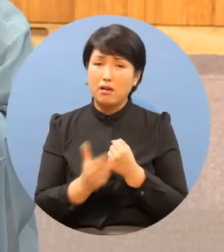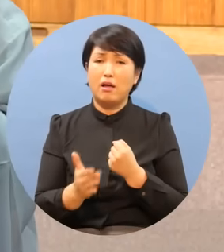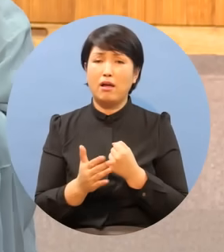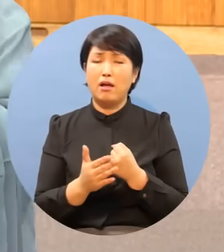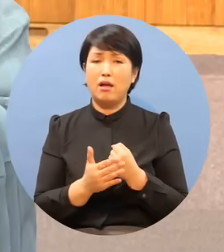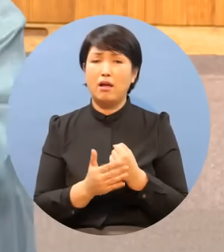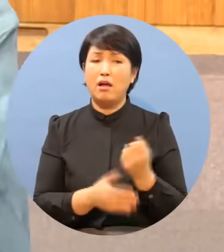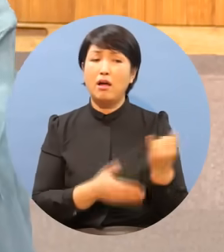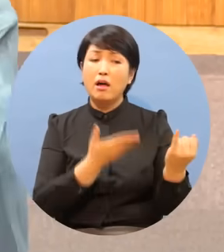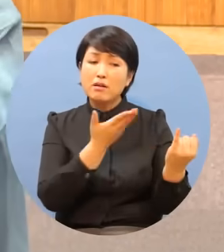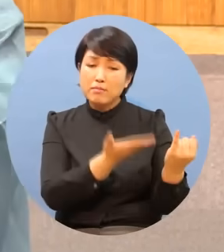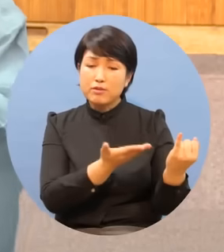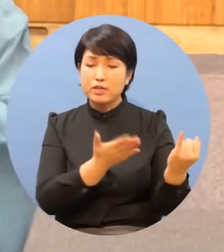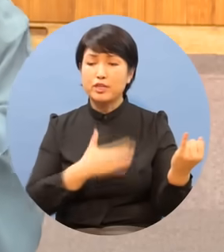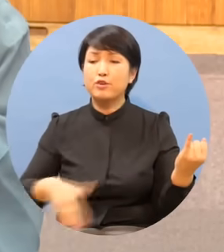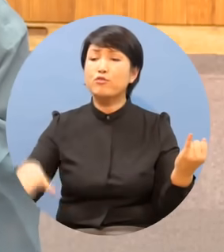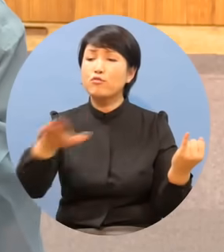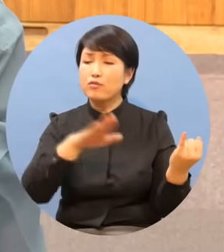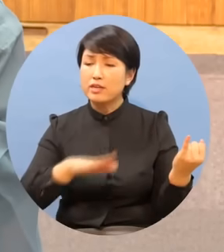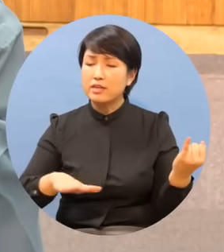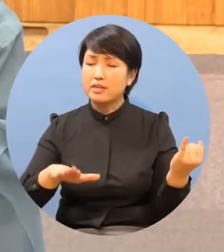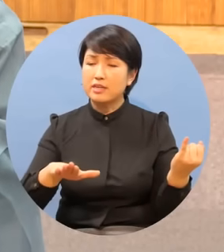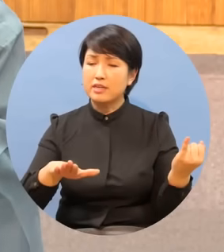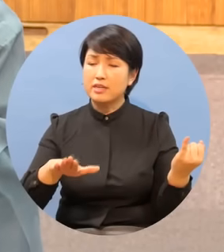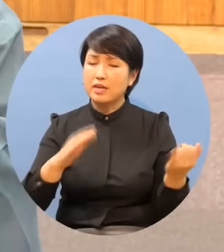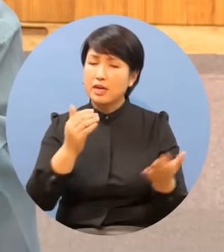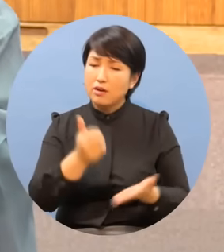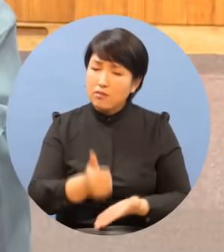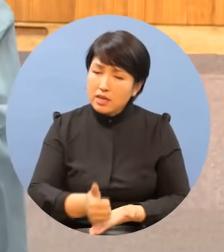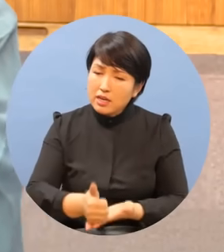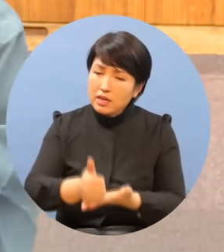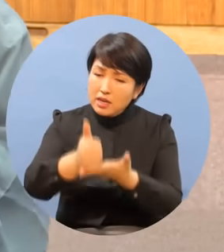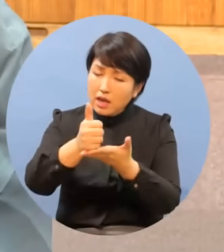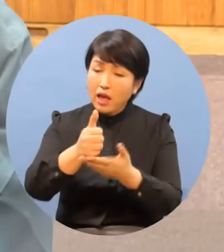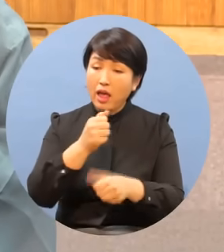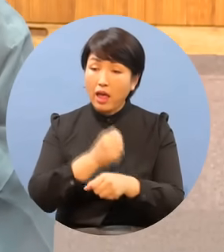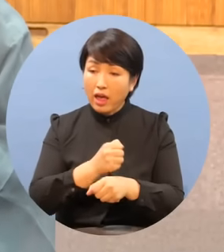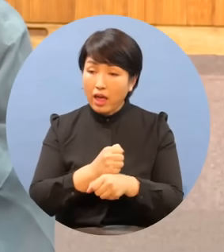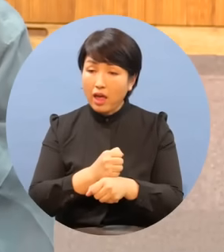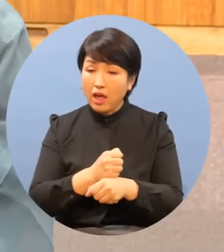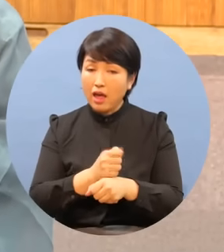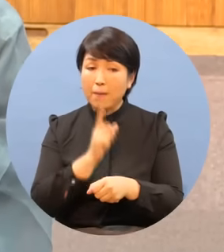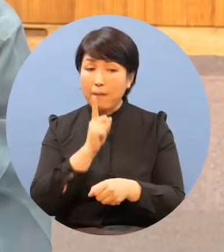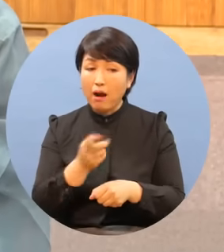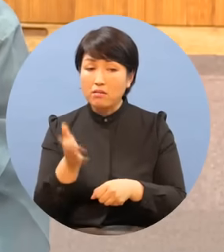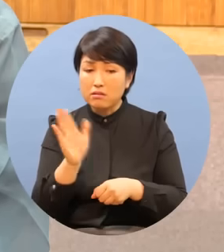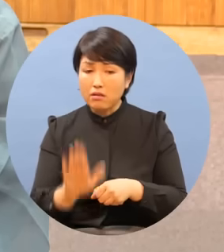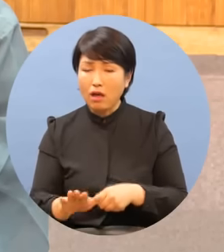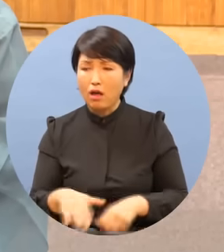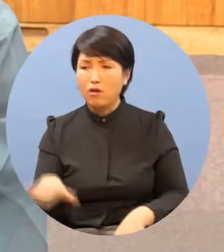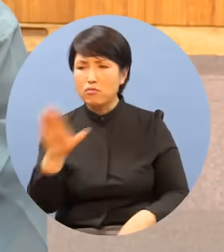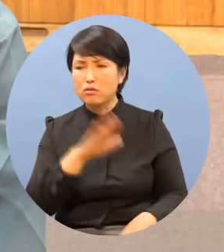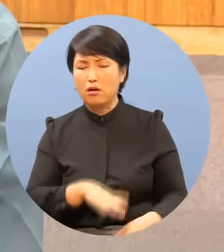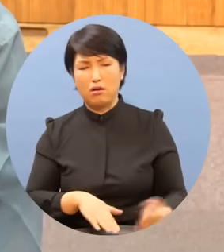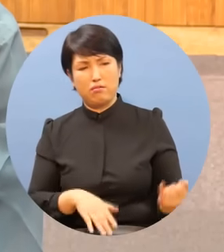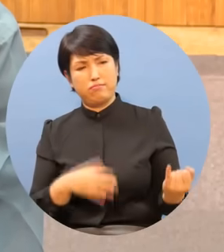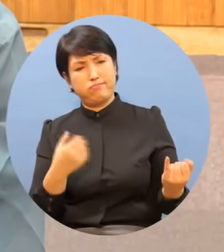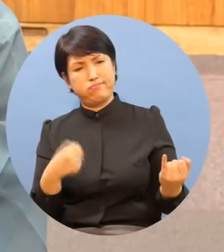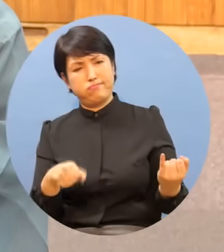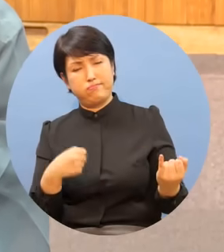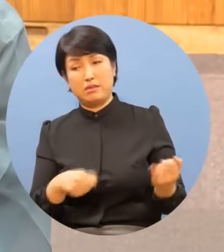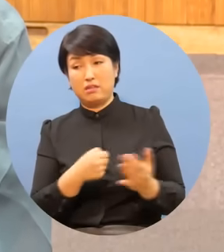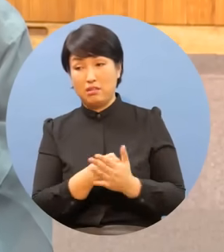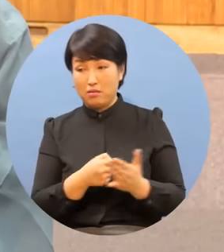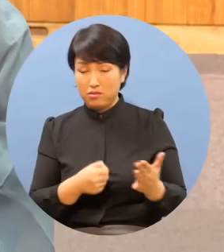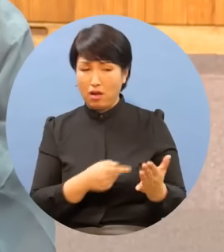그러니까 그분은 우리를 위한다고 하는데 우리가 그걸 못 알아준다고 지금 너무너무